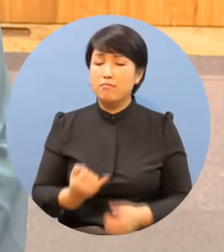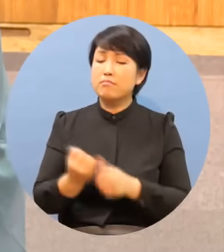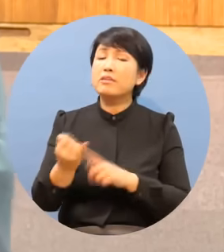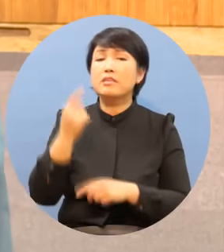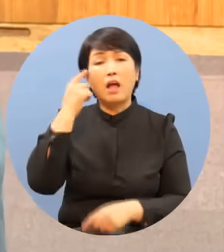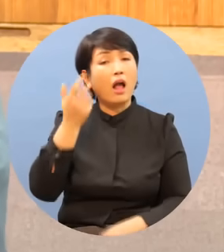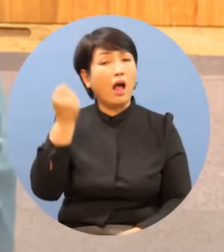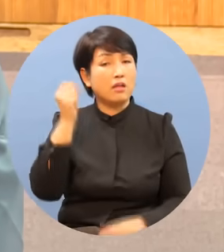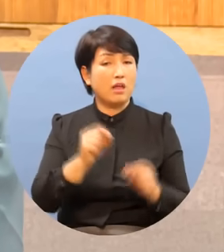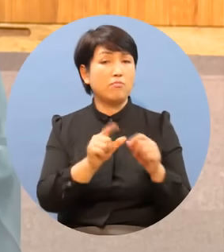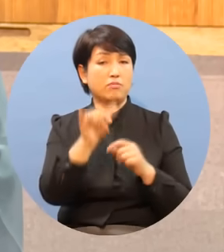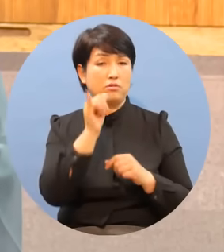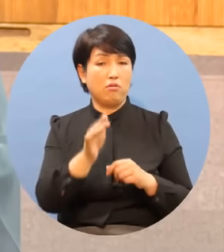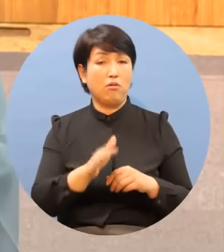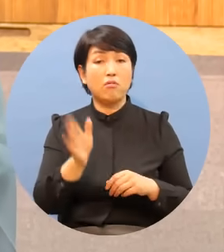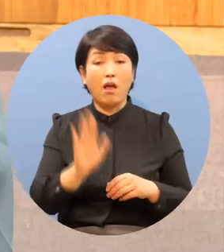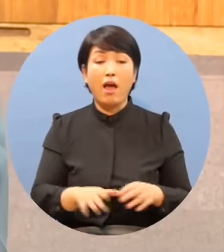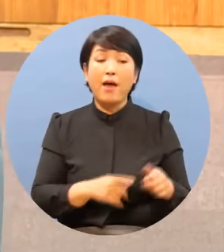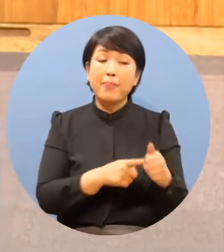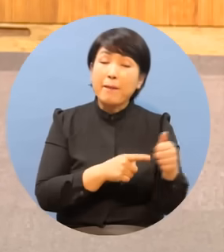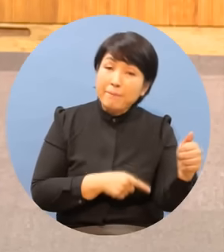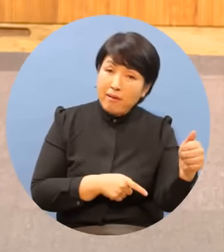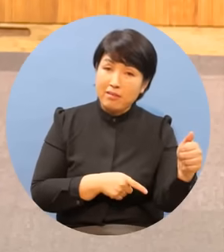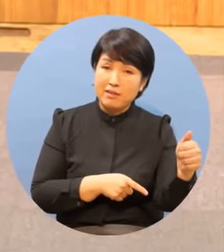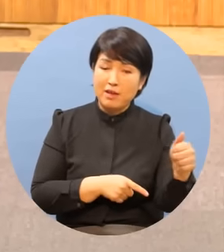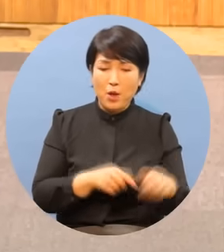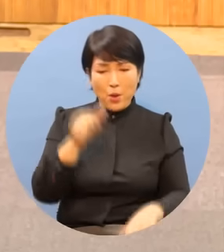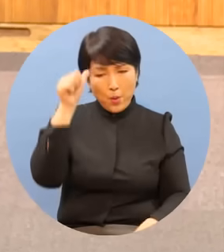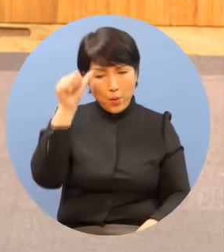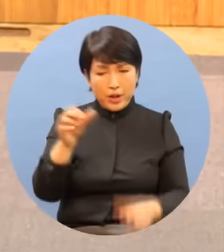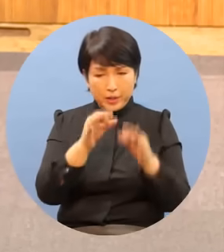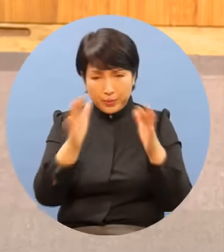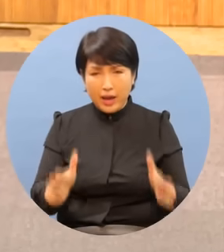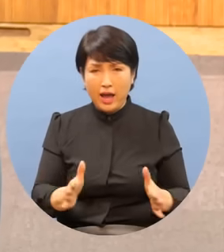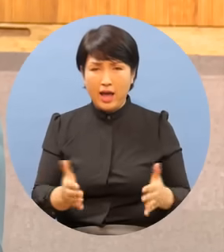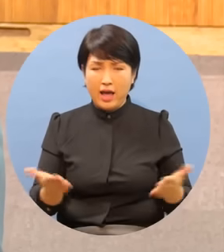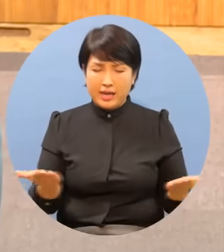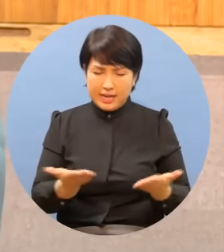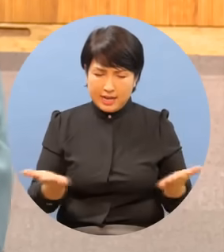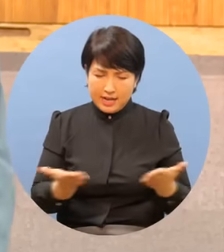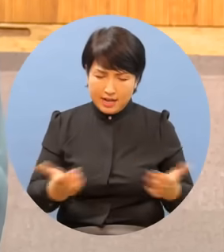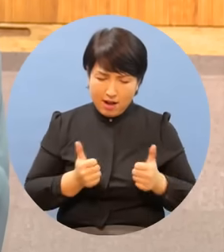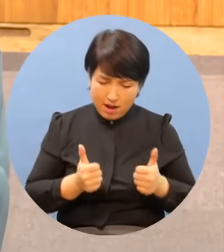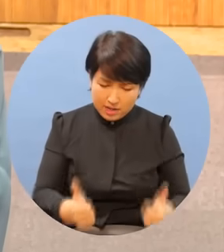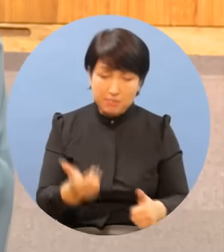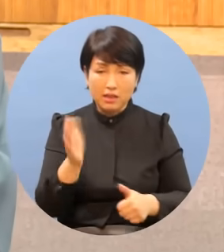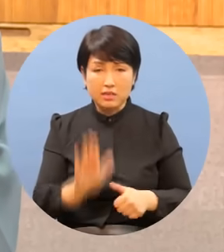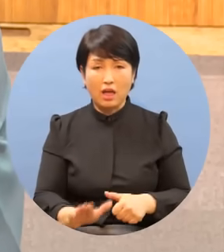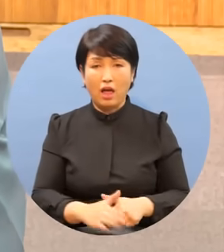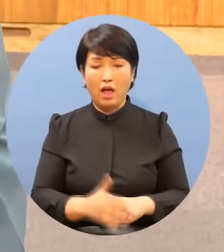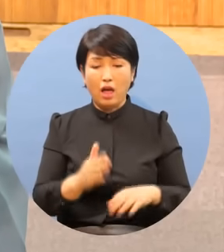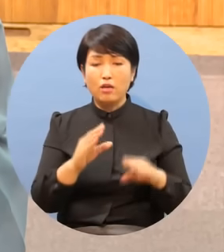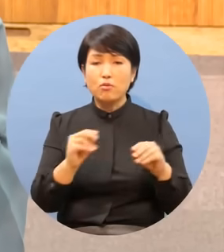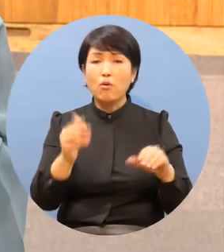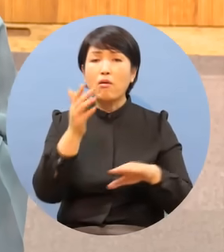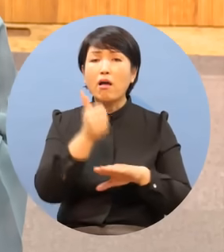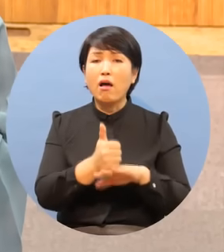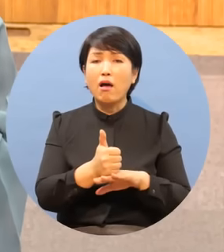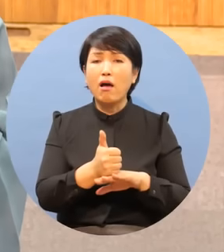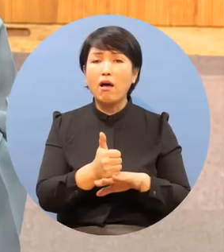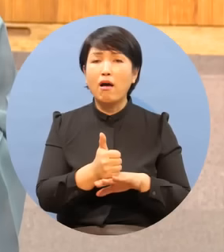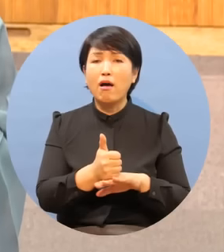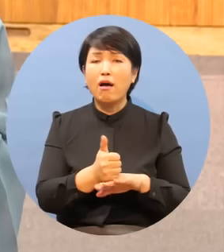이렇게 생각하는데 남편은 5일간 졸하고 일을 했는데 주말엔 집에서 좀 테레보고 좀 누워있으면 안